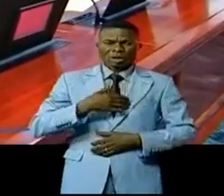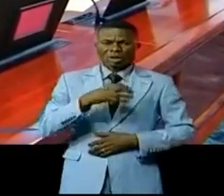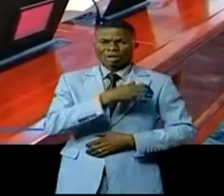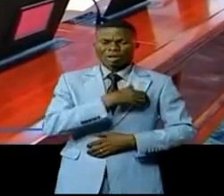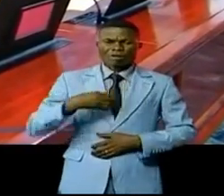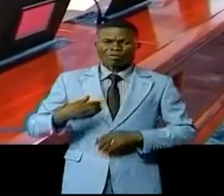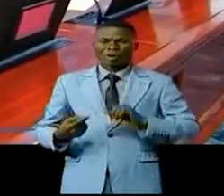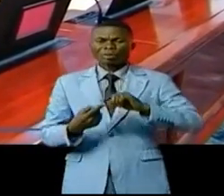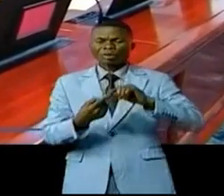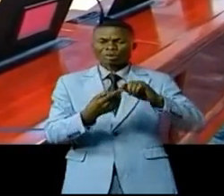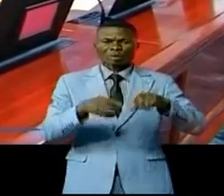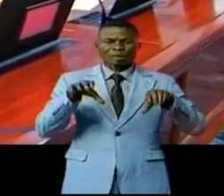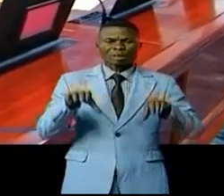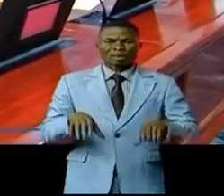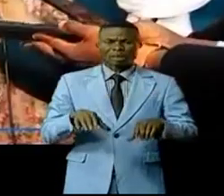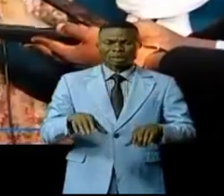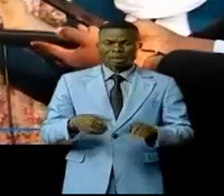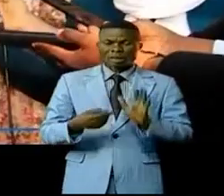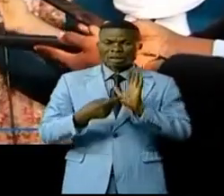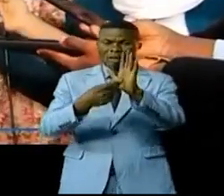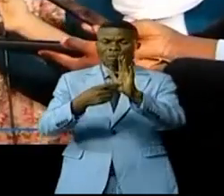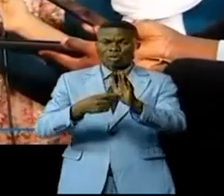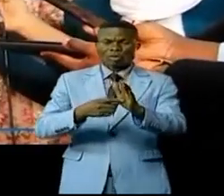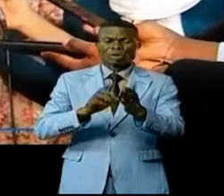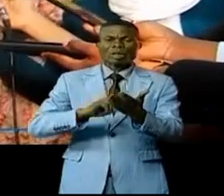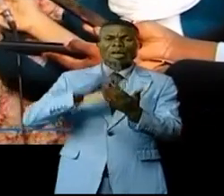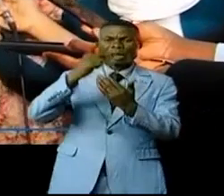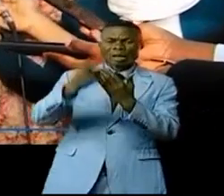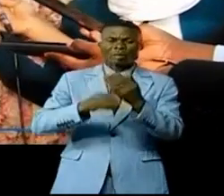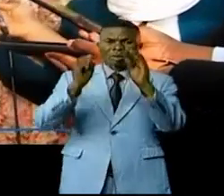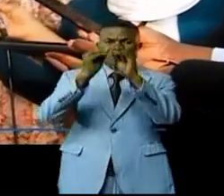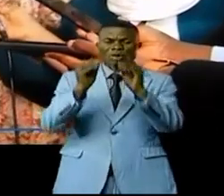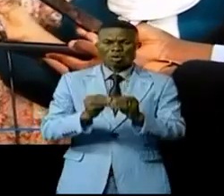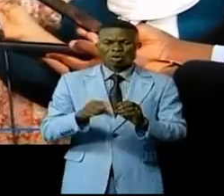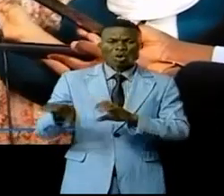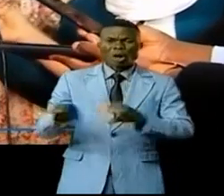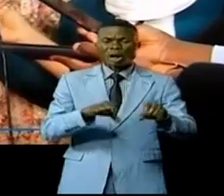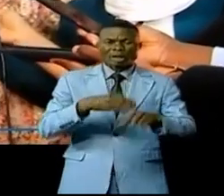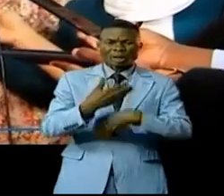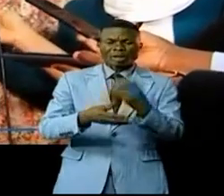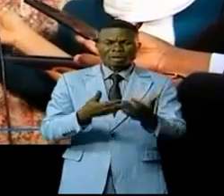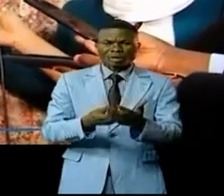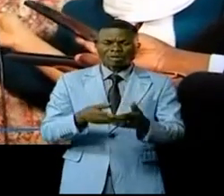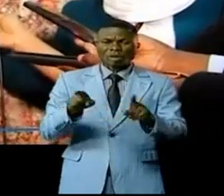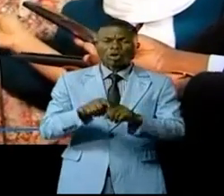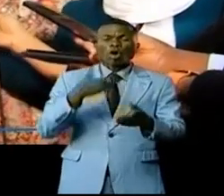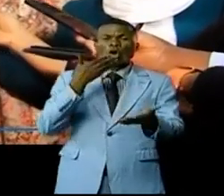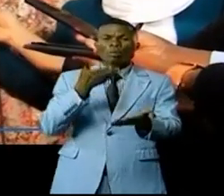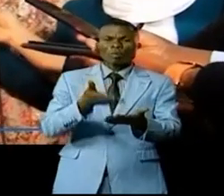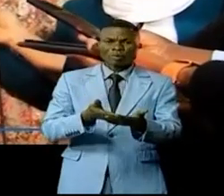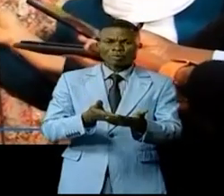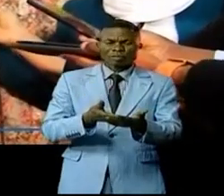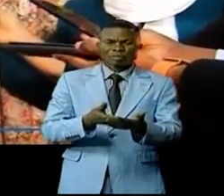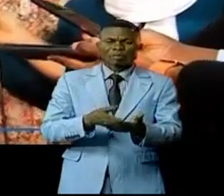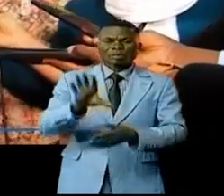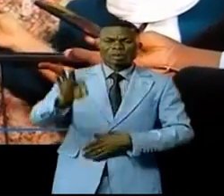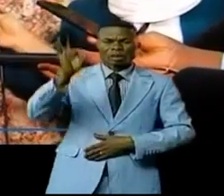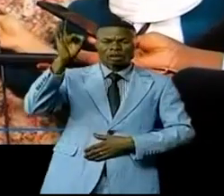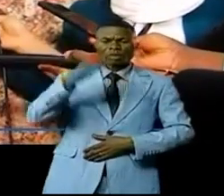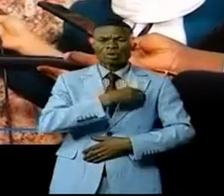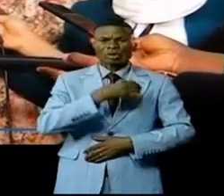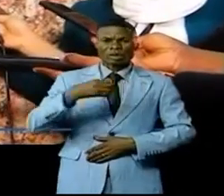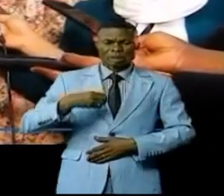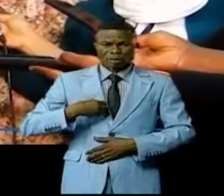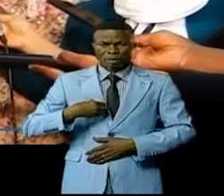d'exception du Congo. Nous lui avons présenté les bilans, c'est ce qu'il a pu réaliser. À titre d'exemple, la nomination des femmes à